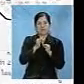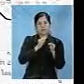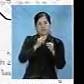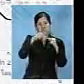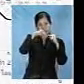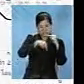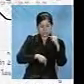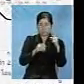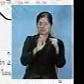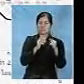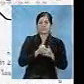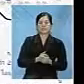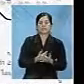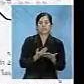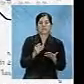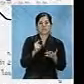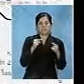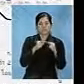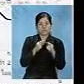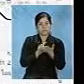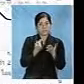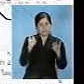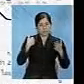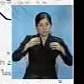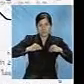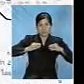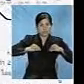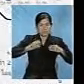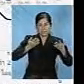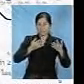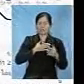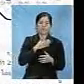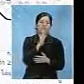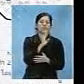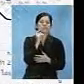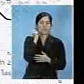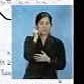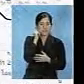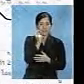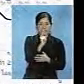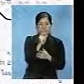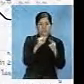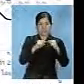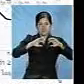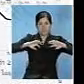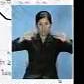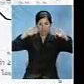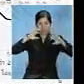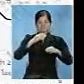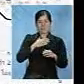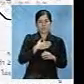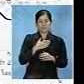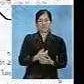ที่จะเรียนว่าผมเห็นด้วยหรือไม่เห็นด้วยกับวิธีการในเวลานั้นแต่ว่าเมื่อรัฐบาลนี้เข้ามาเราก็ได้ดำเนิน